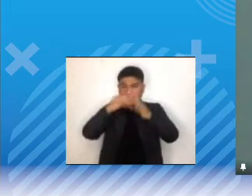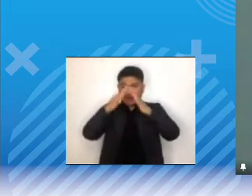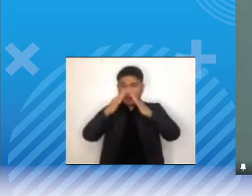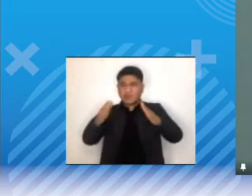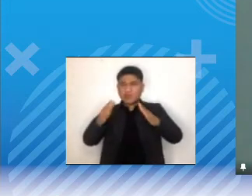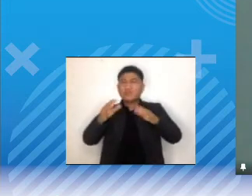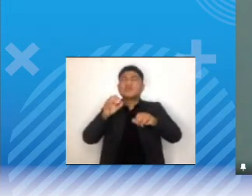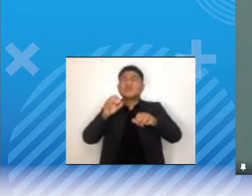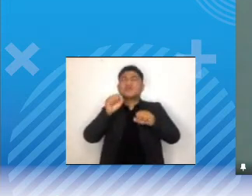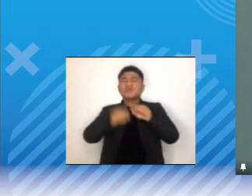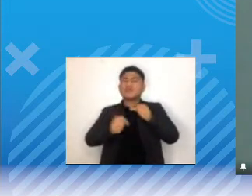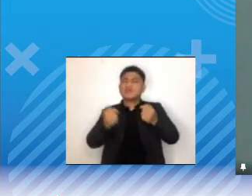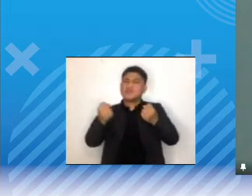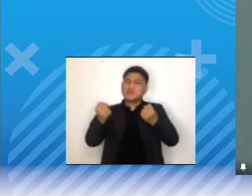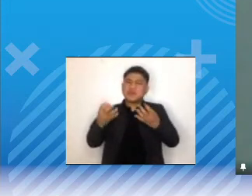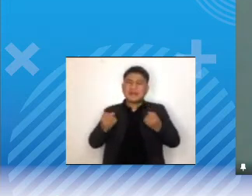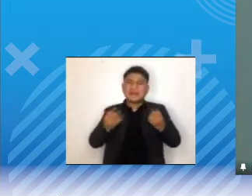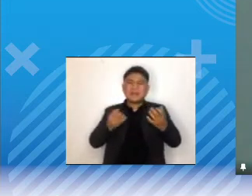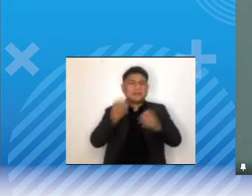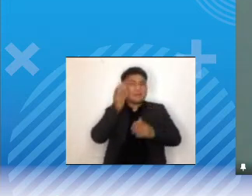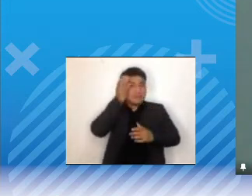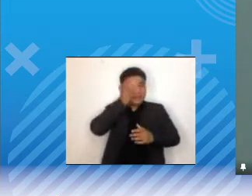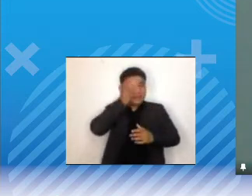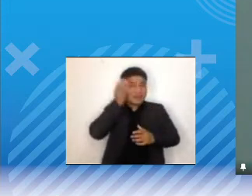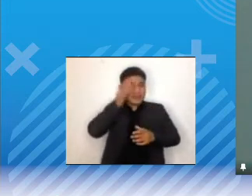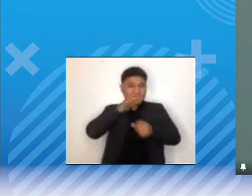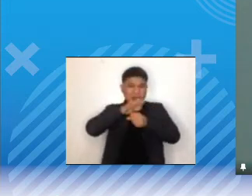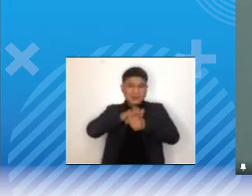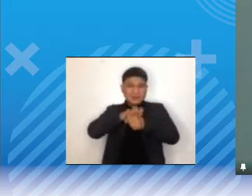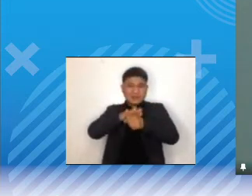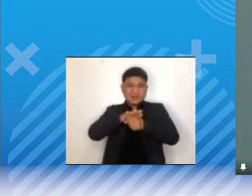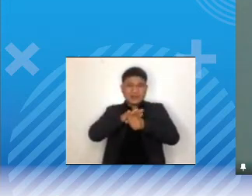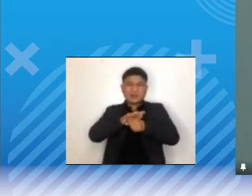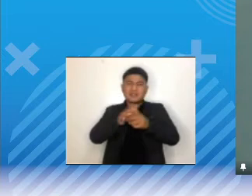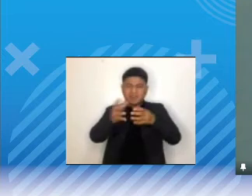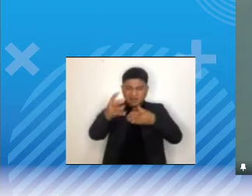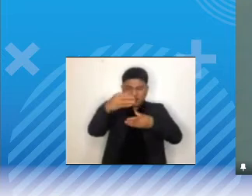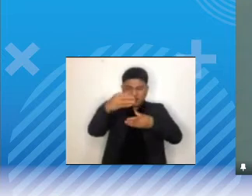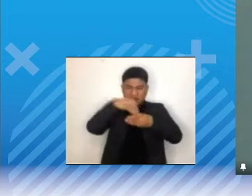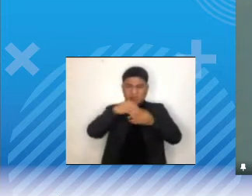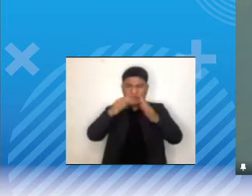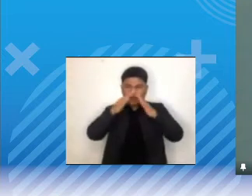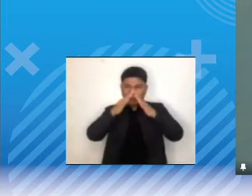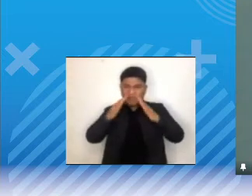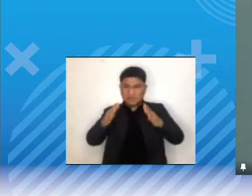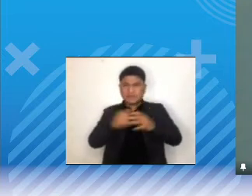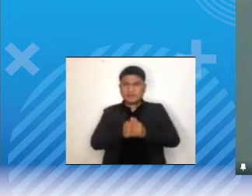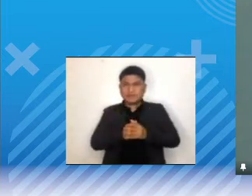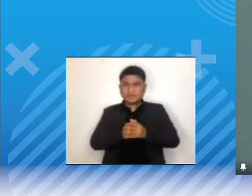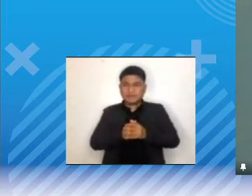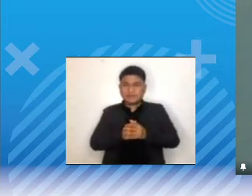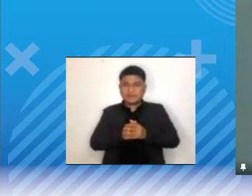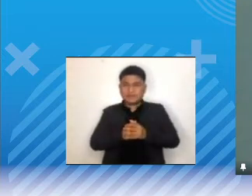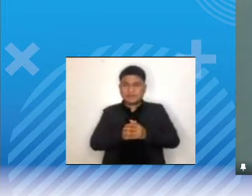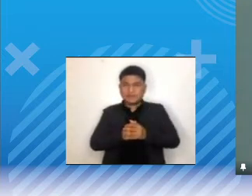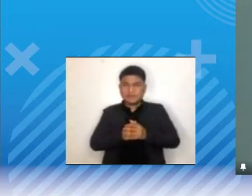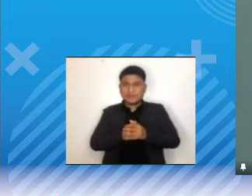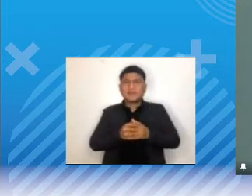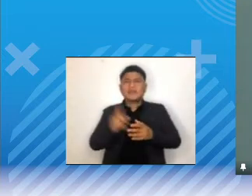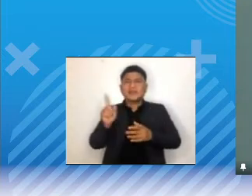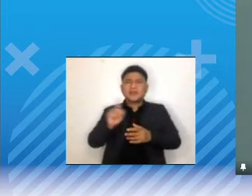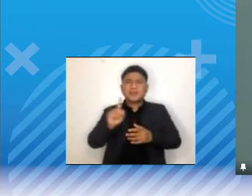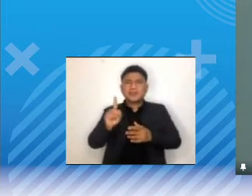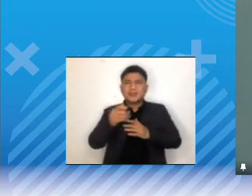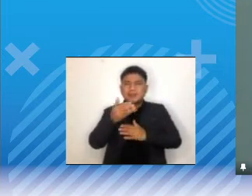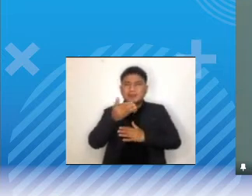kanila pagdating sa bahay. So, yun na po, isa rin yung mode